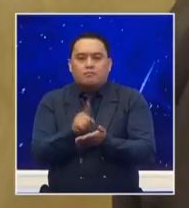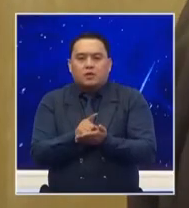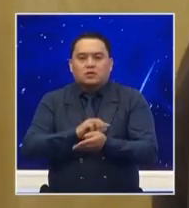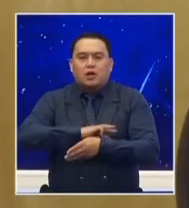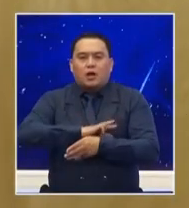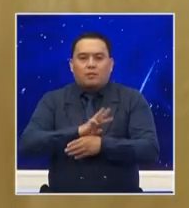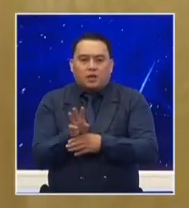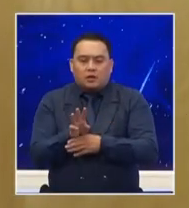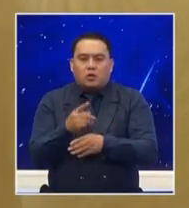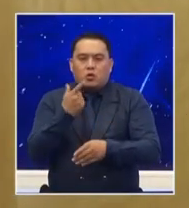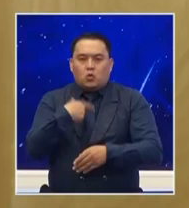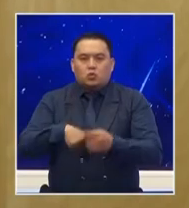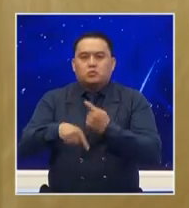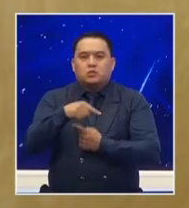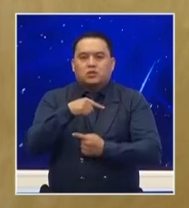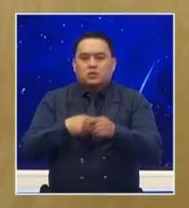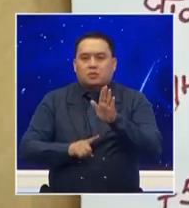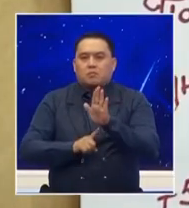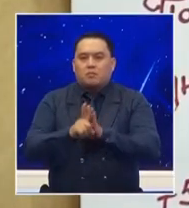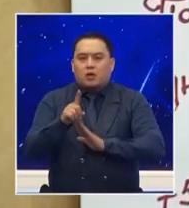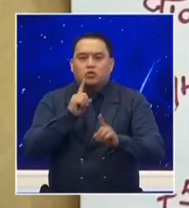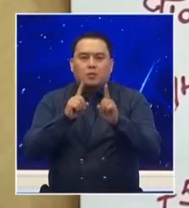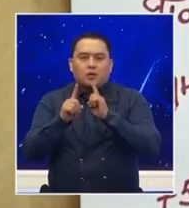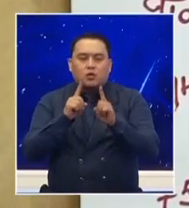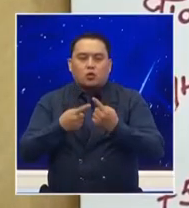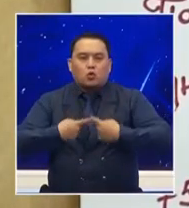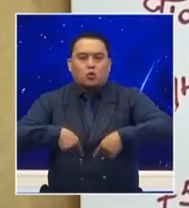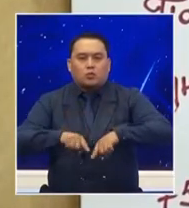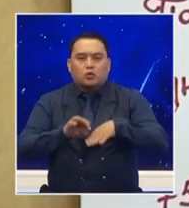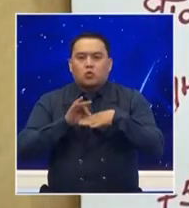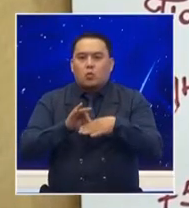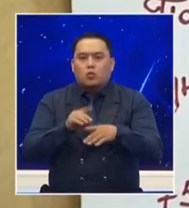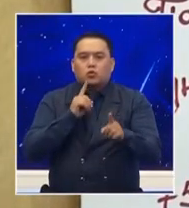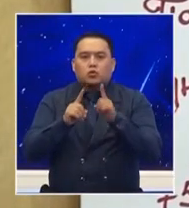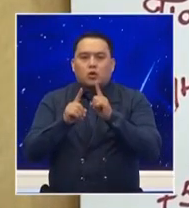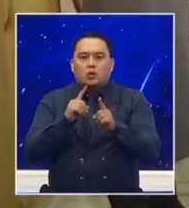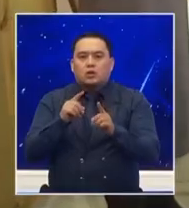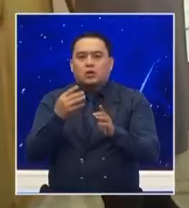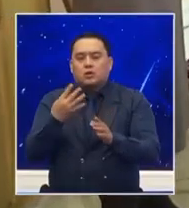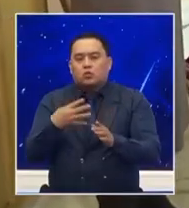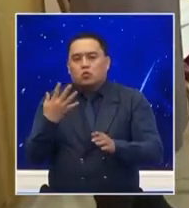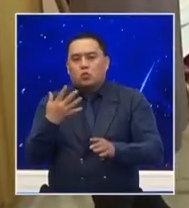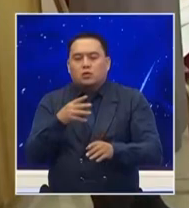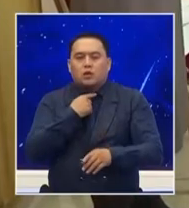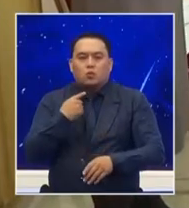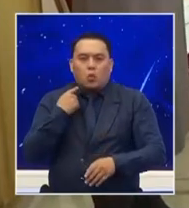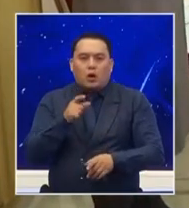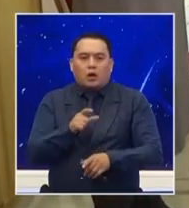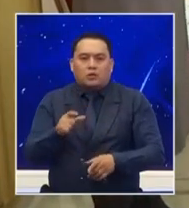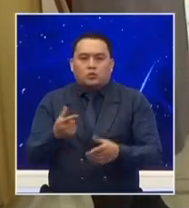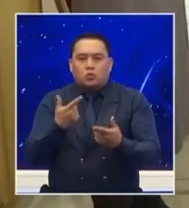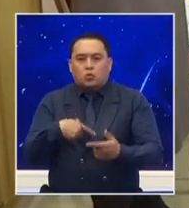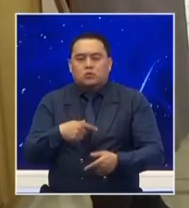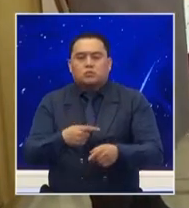бастысы өз бизнесіңді баста атты оқу семинарын ұйымдастыру мен өткізу. Бұл тренингке 50 талдықорғандық қатысты. Дәріс соңында олар өз